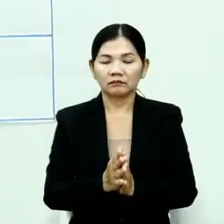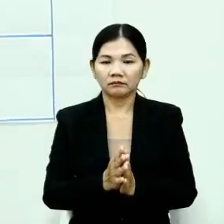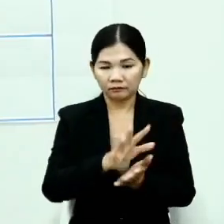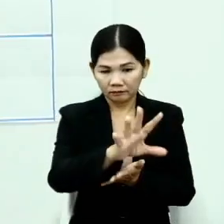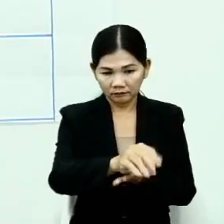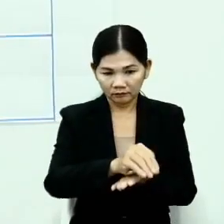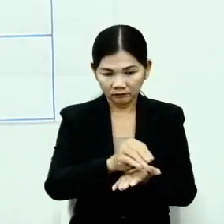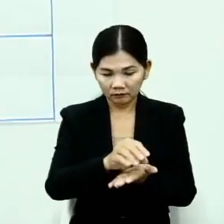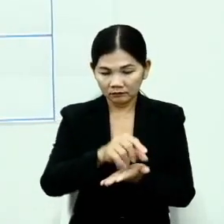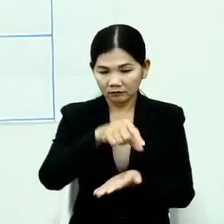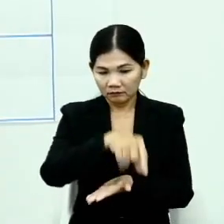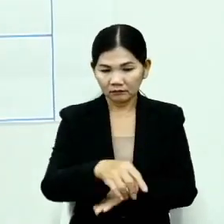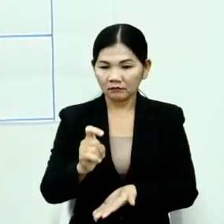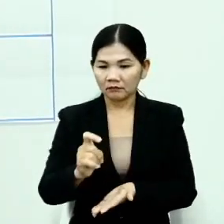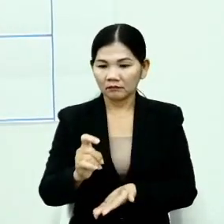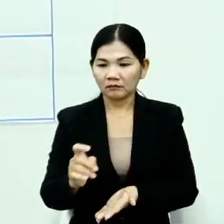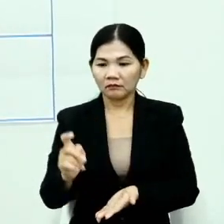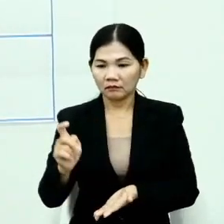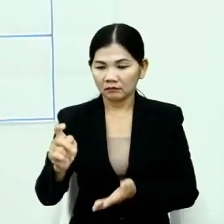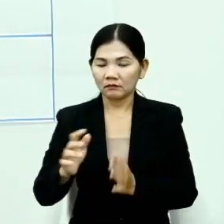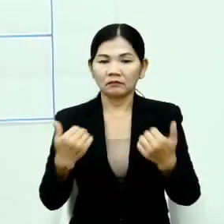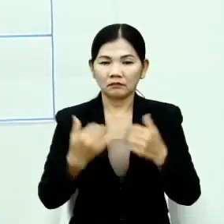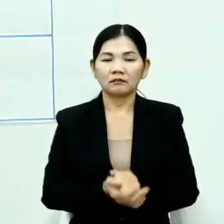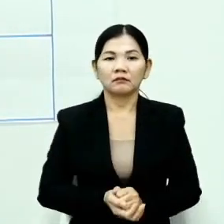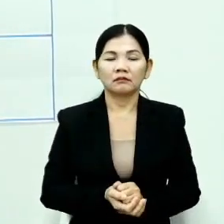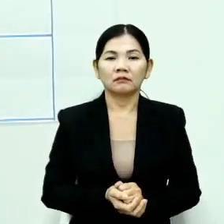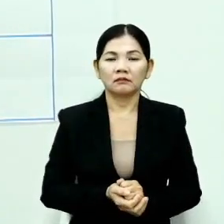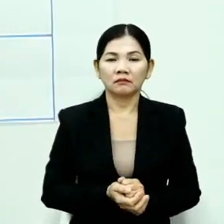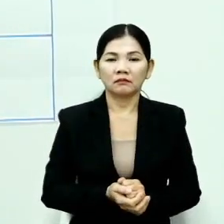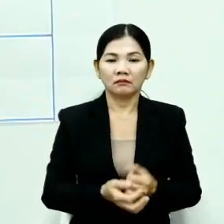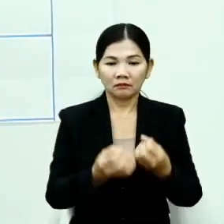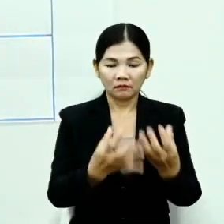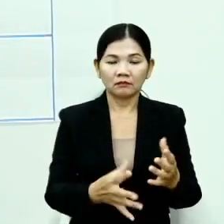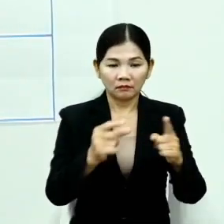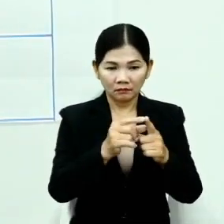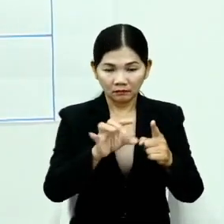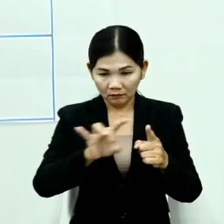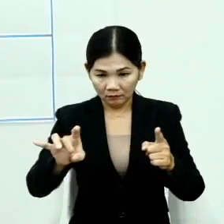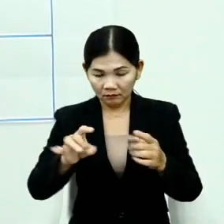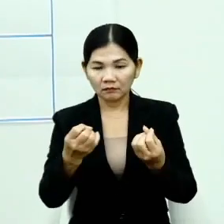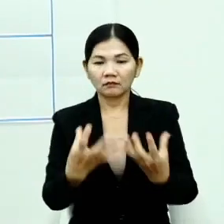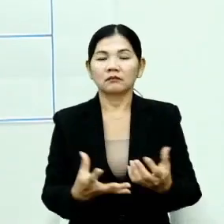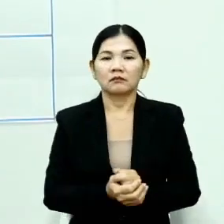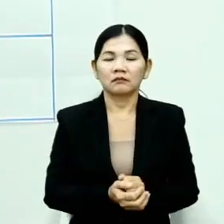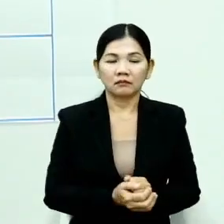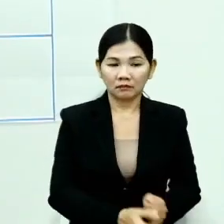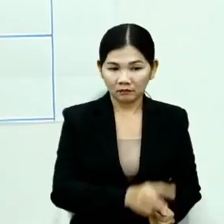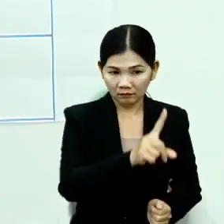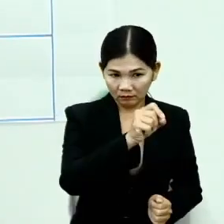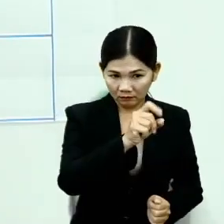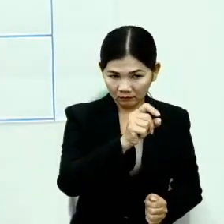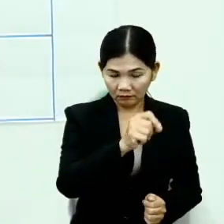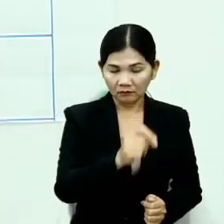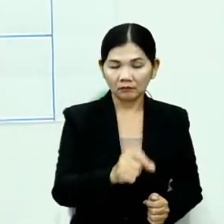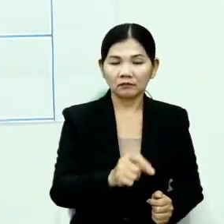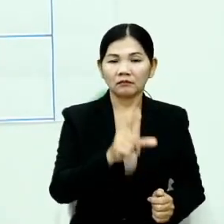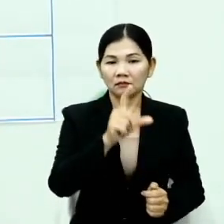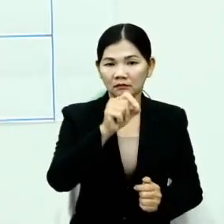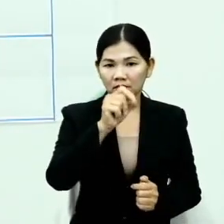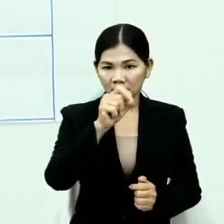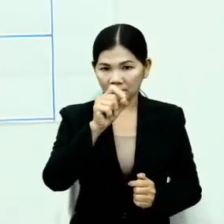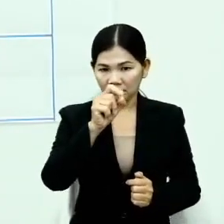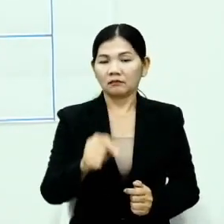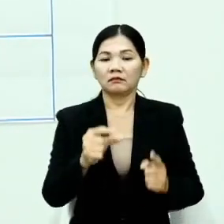កខនេះគឺមានទាំងអស់កូនរាប់មើលមានប្រមាណព្យាង្គកូនចាគឺមាន10ព្យាង្គណាឥ